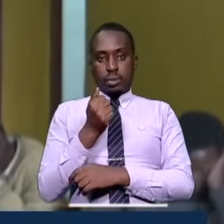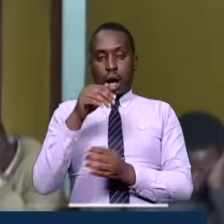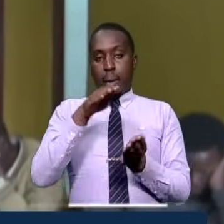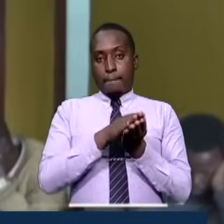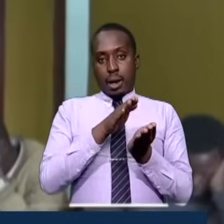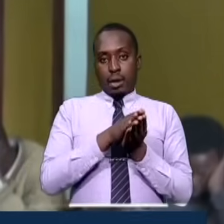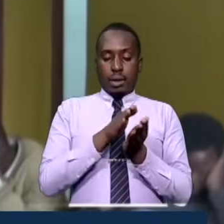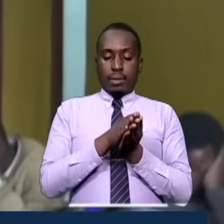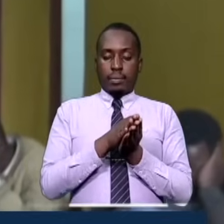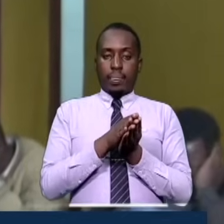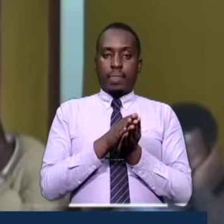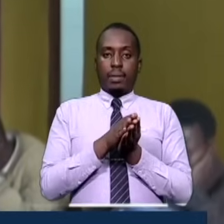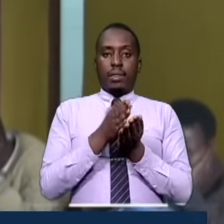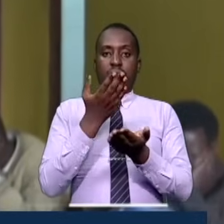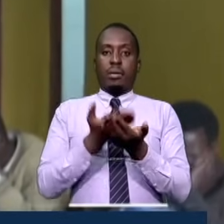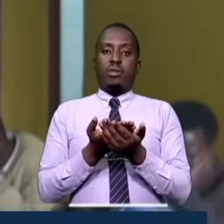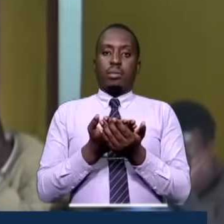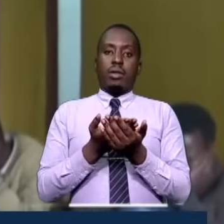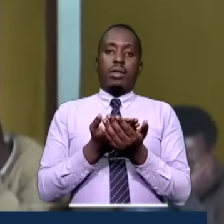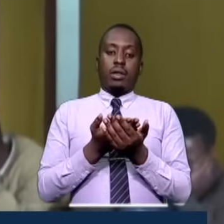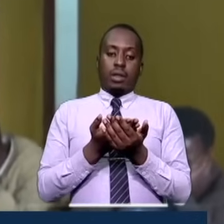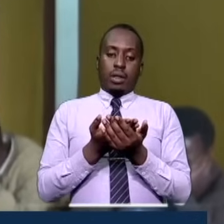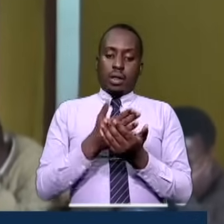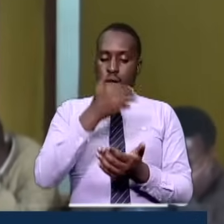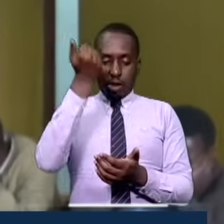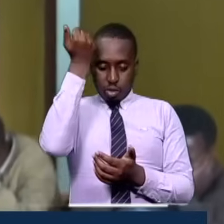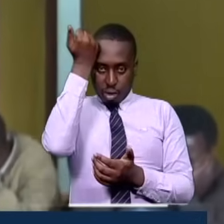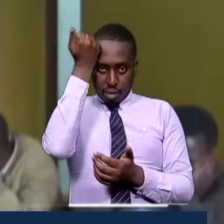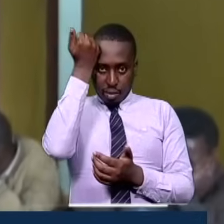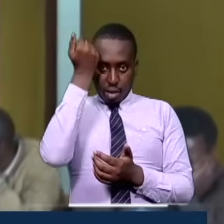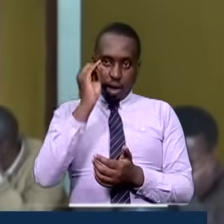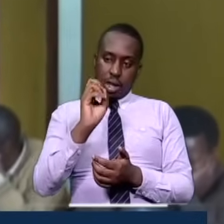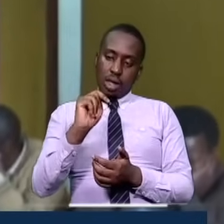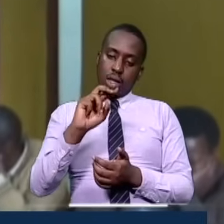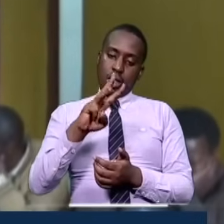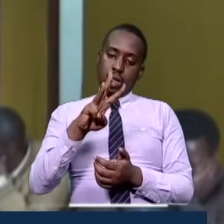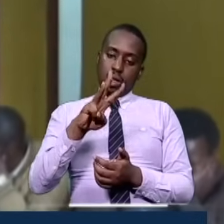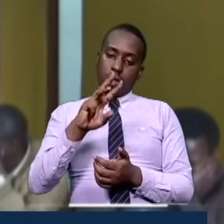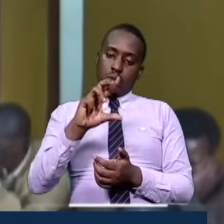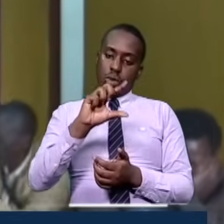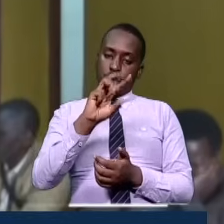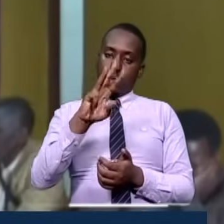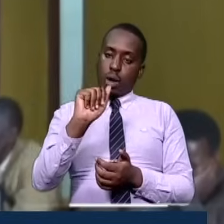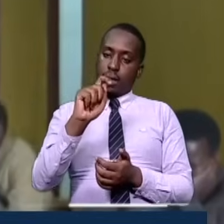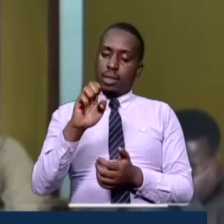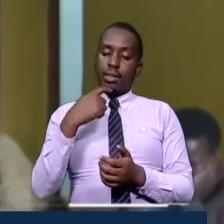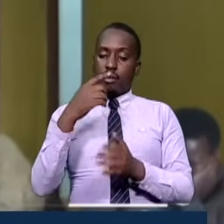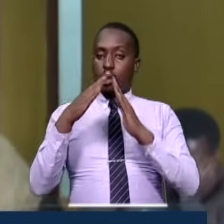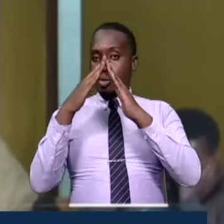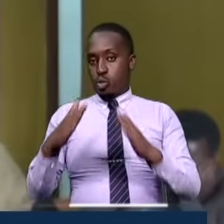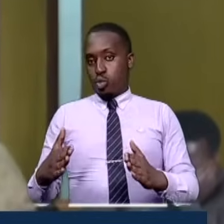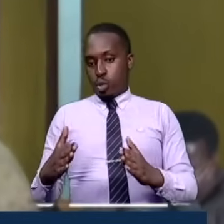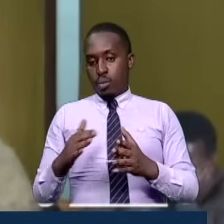amabanki yabatse amasiyanse ku ngwate zabo ubwo ndavuga ku nzu ku nyubako so